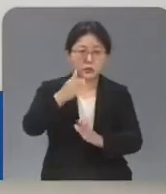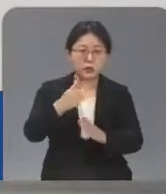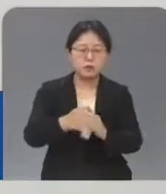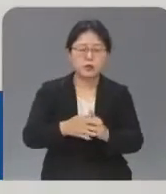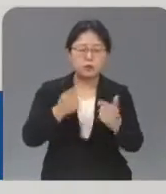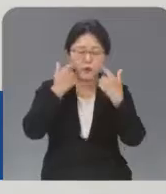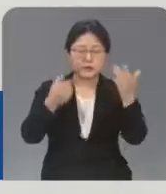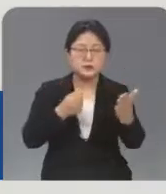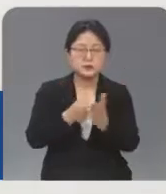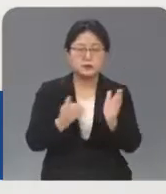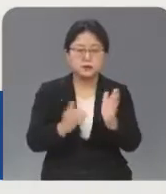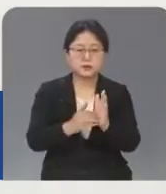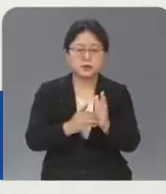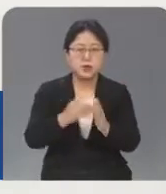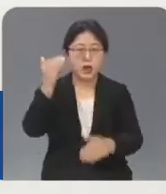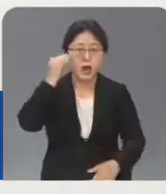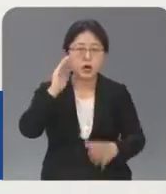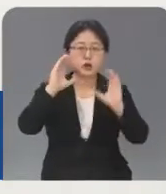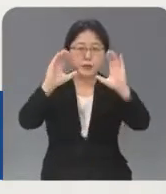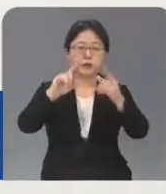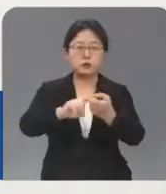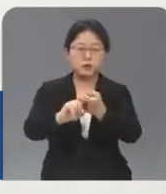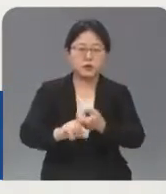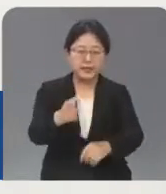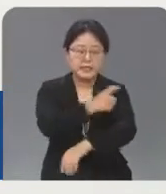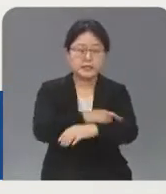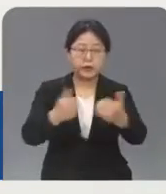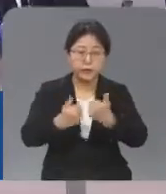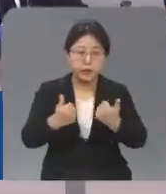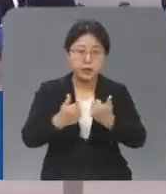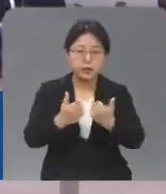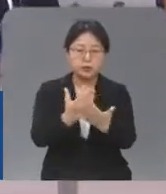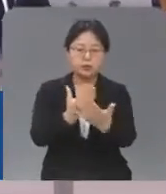기반시설 설치와 개발에 나설 계획입니다.